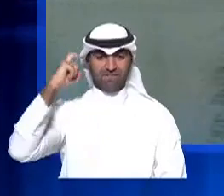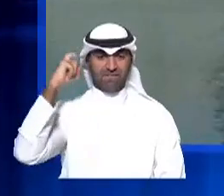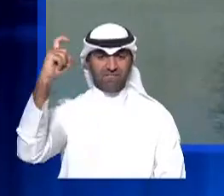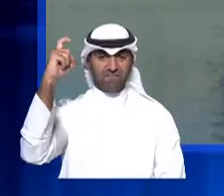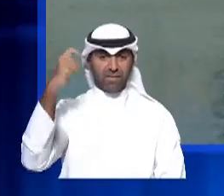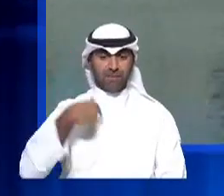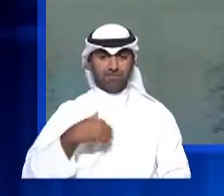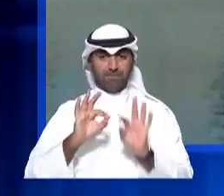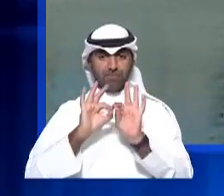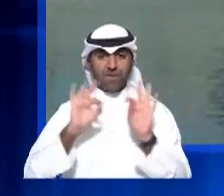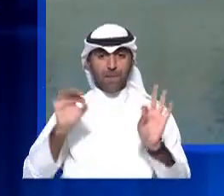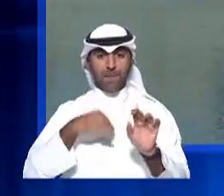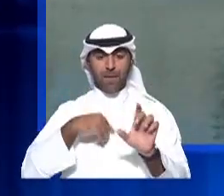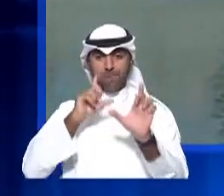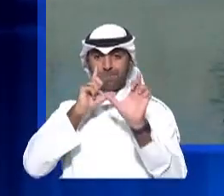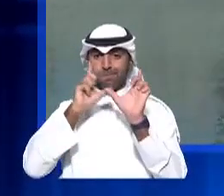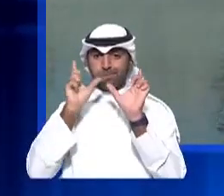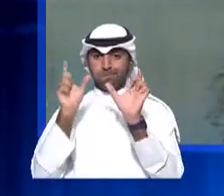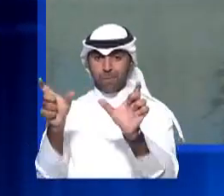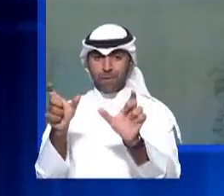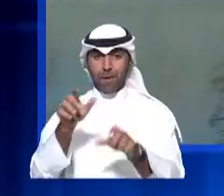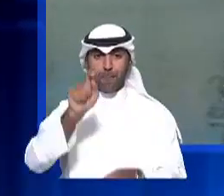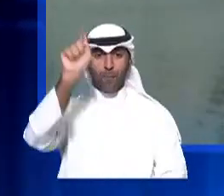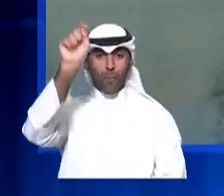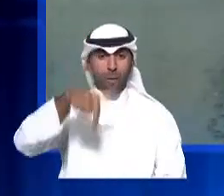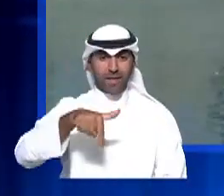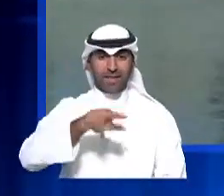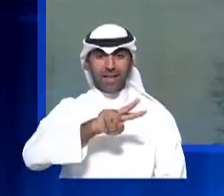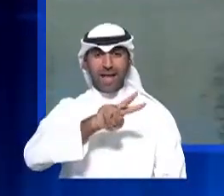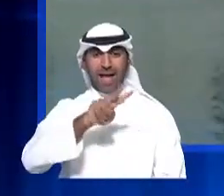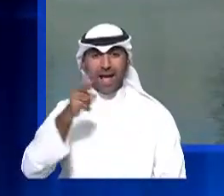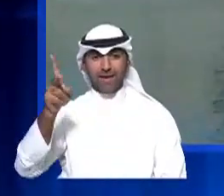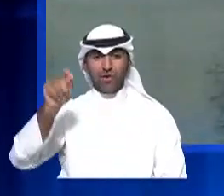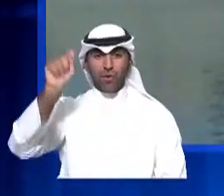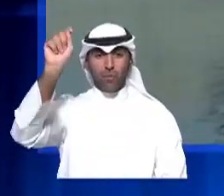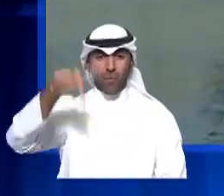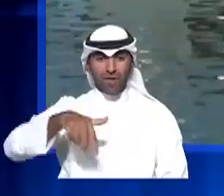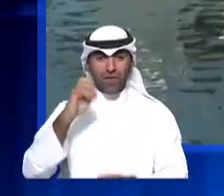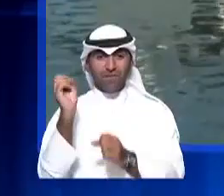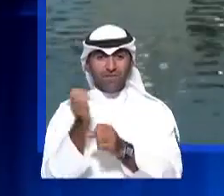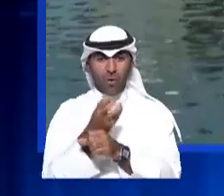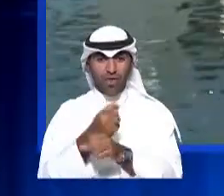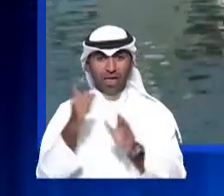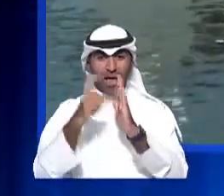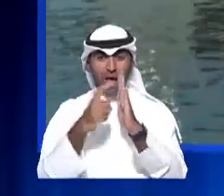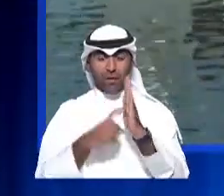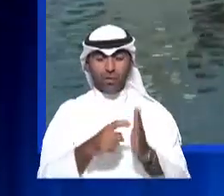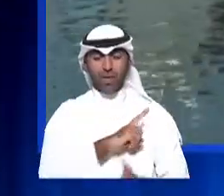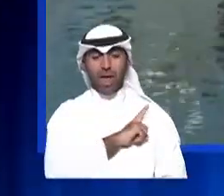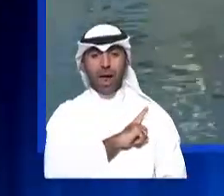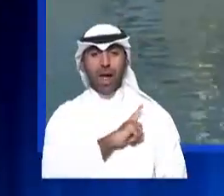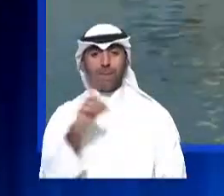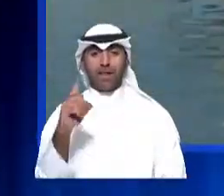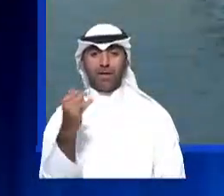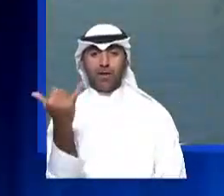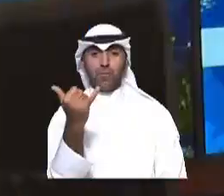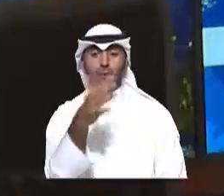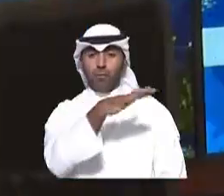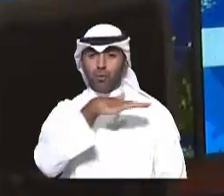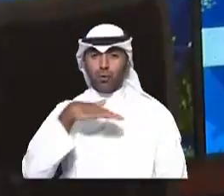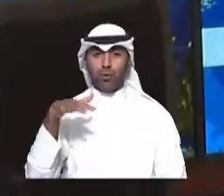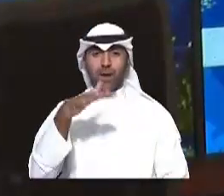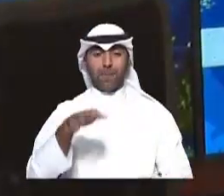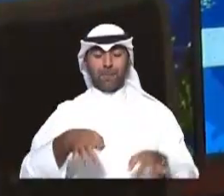الى صغير، مواطن أو غير مواطن، عقوبتها جسيمة، المقيم إبعاد والمواطن تصل